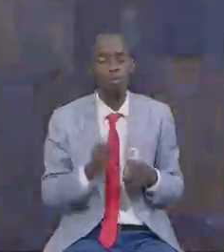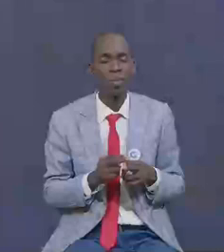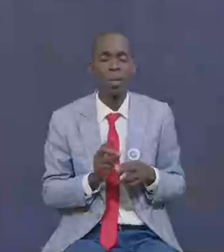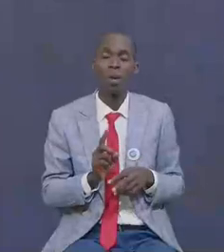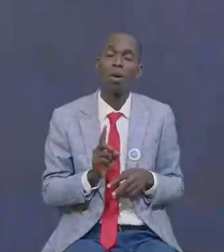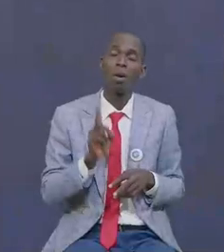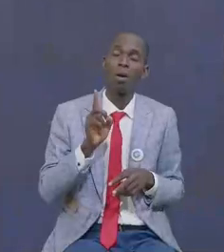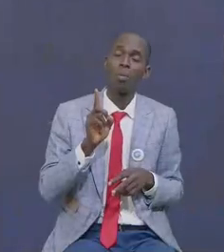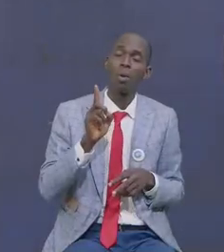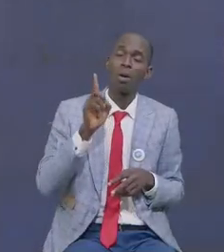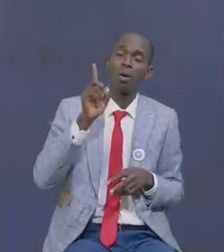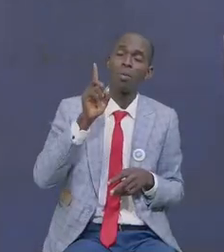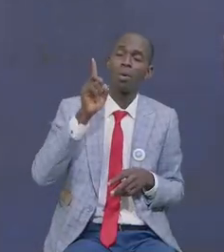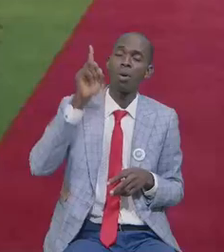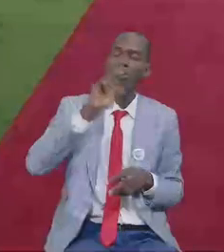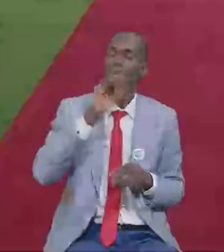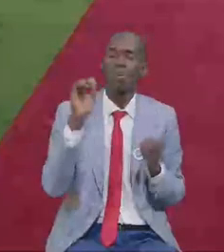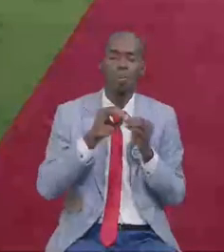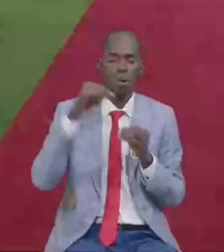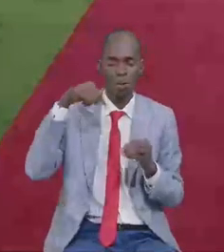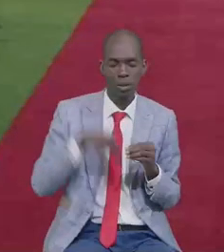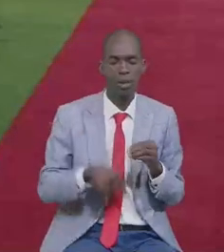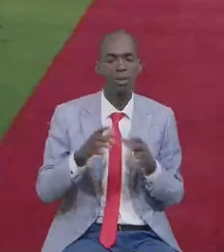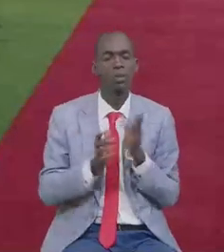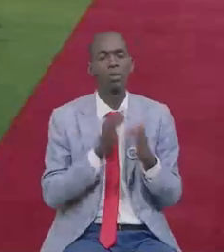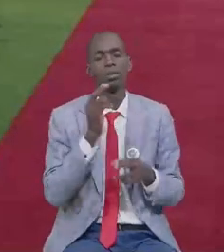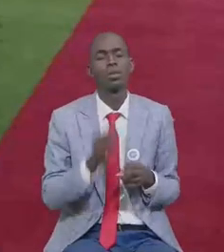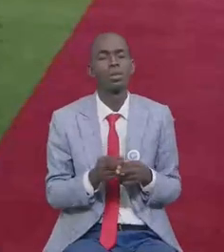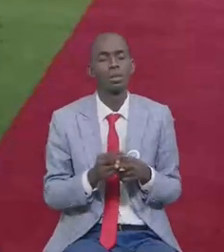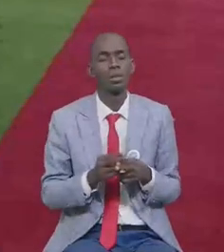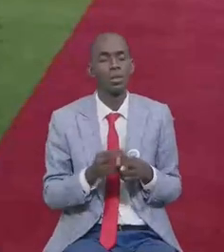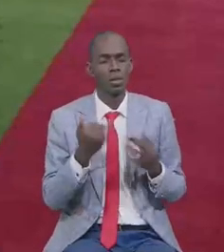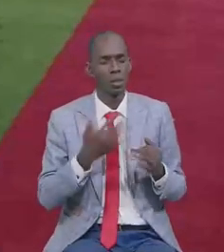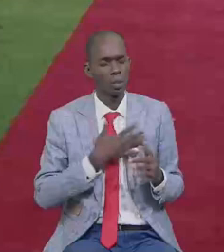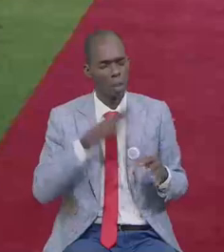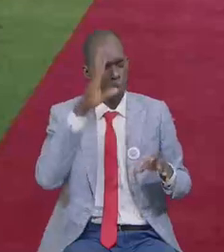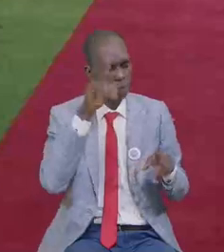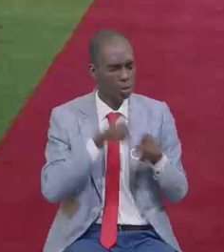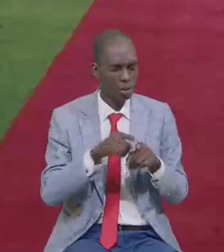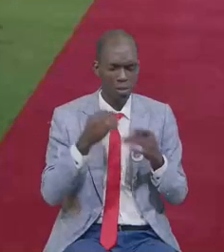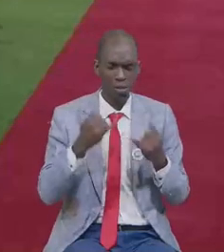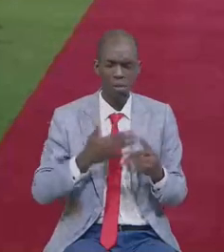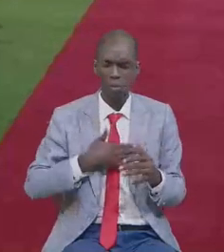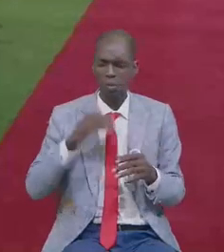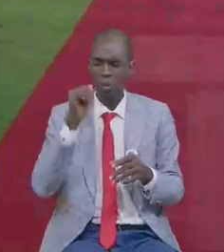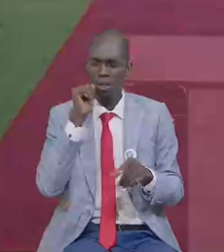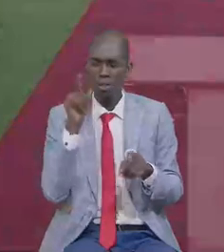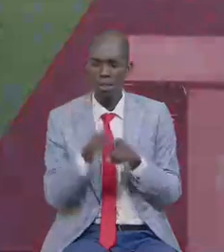En haut, pas jamais, plus jamais en bas. Mes frères, pour ma soeur, tu